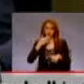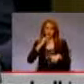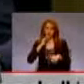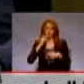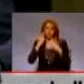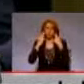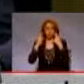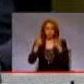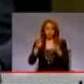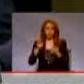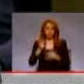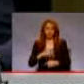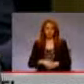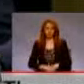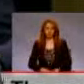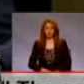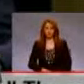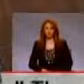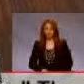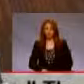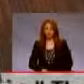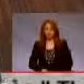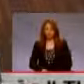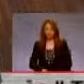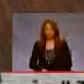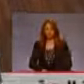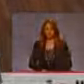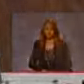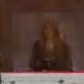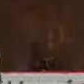نشوف اسلام ونطمن عليه بعد العمليه.